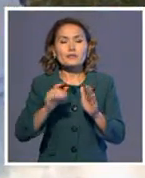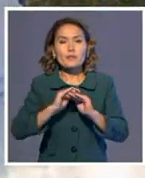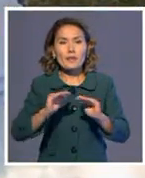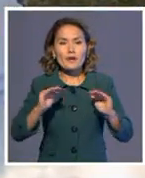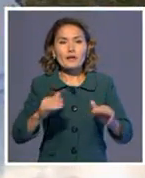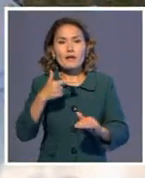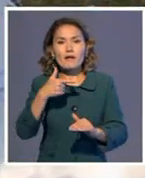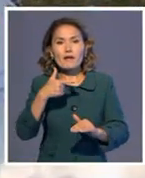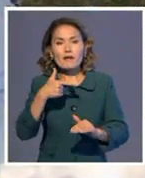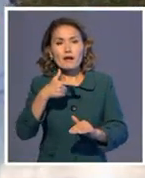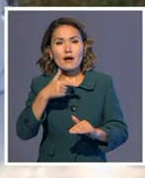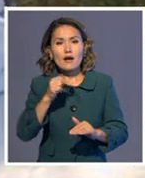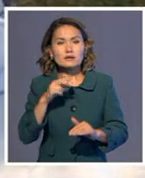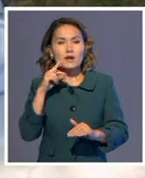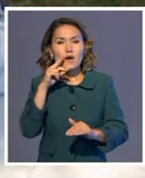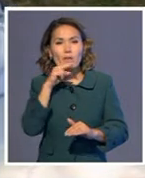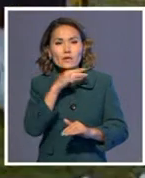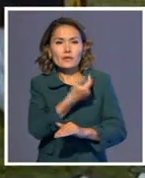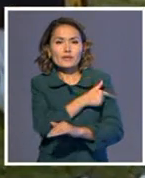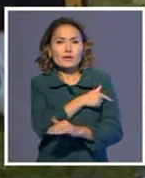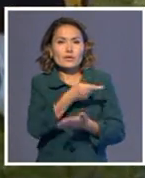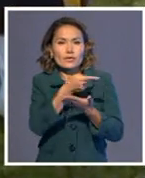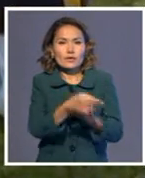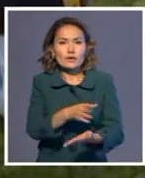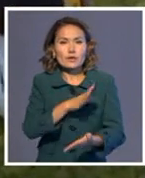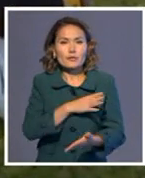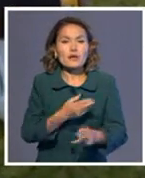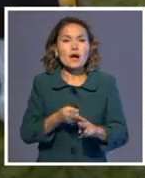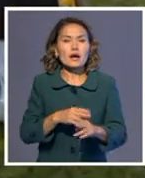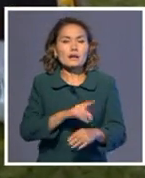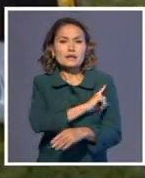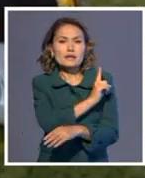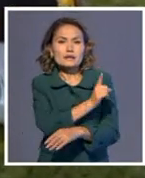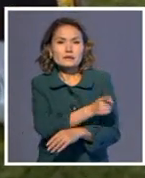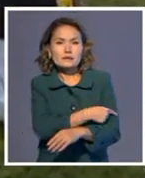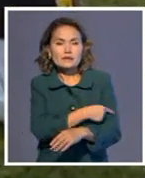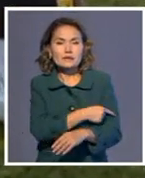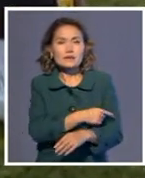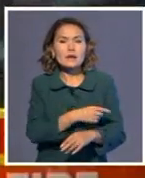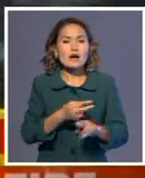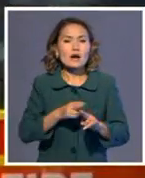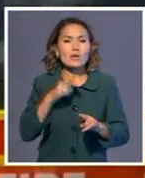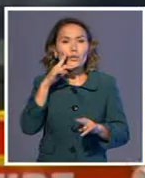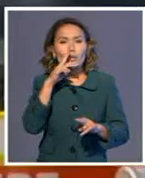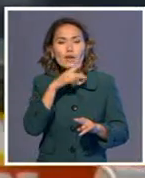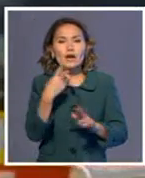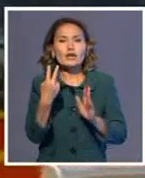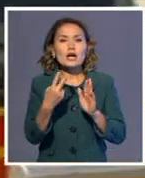жатыр. Дәрігерлердің айтуынша, оқушылардың денсаулығына қауіп төніп тұрған жоқ. Өткір иісті газ жақын маңдағы бизнес орталығынан